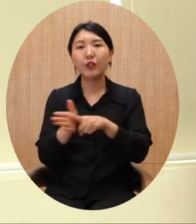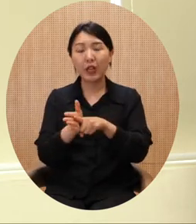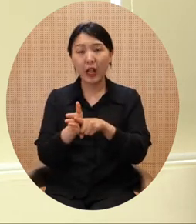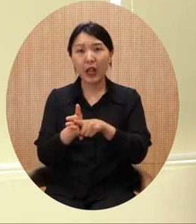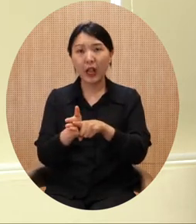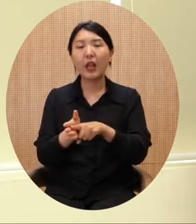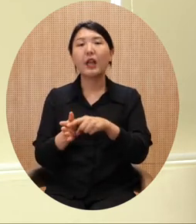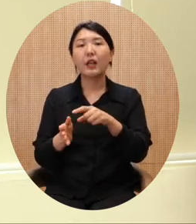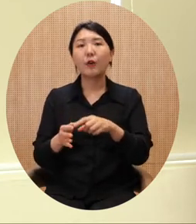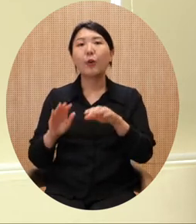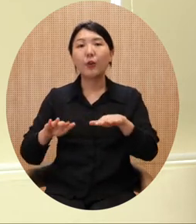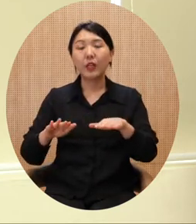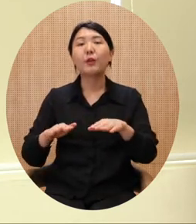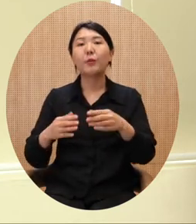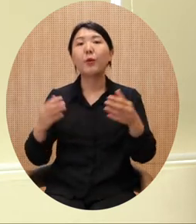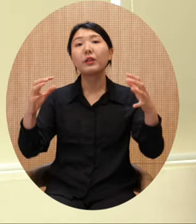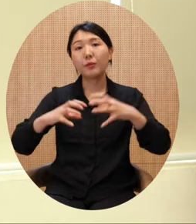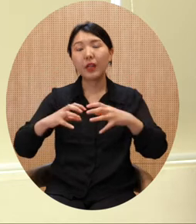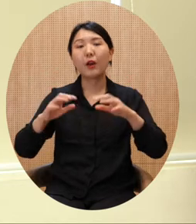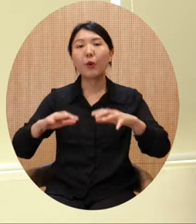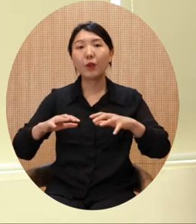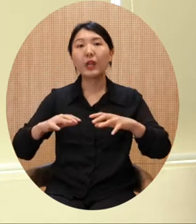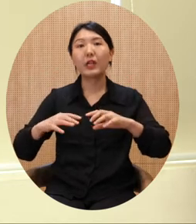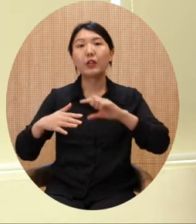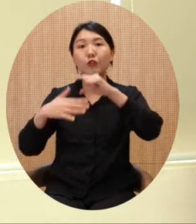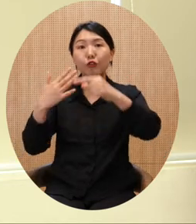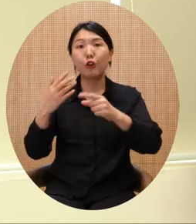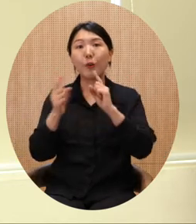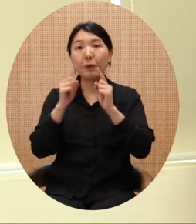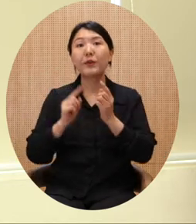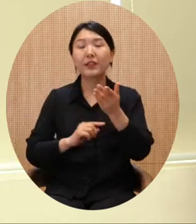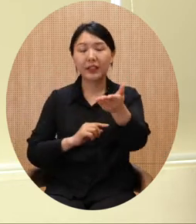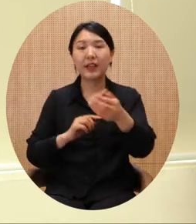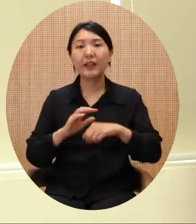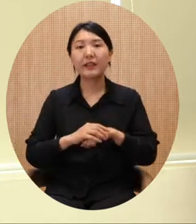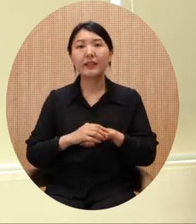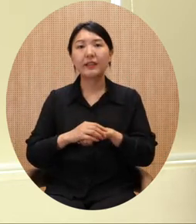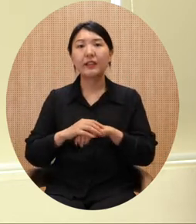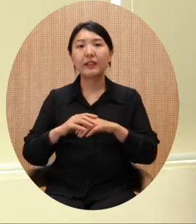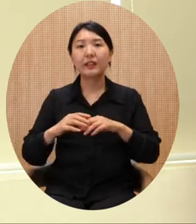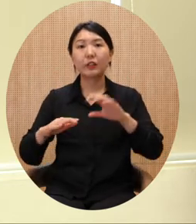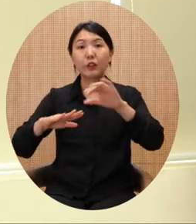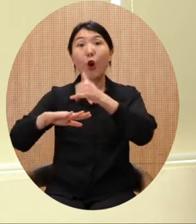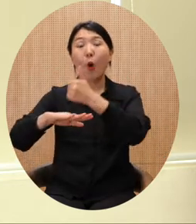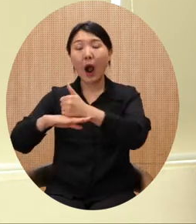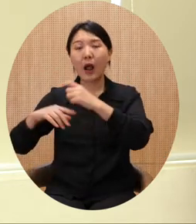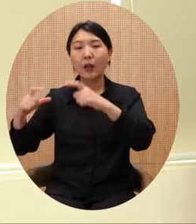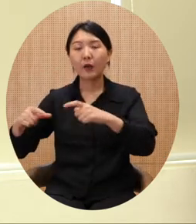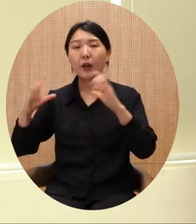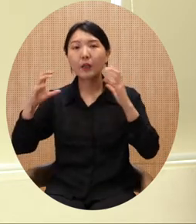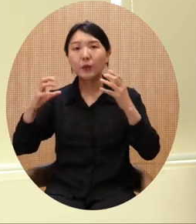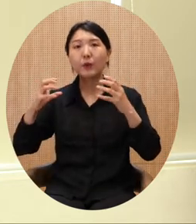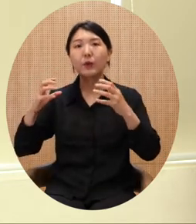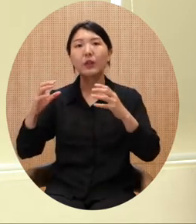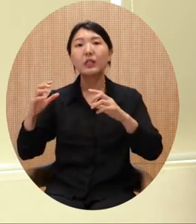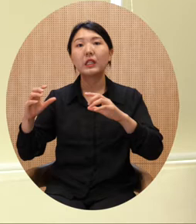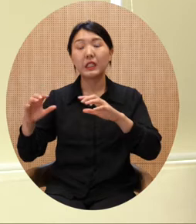마련되었습니다. 오늘 토론의 일정을 간단히 말씀드리겠습니다. 정황지역